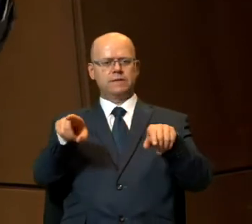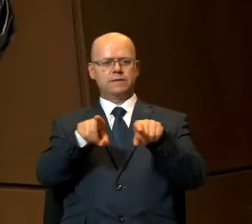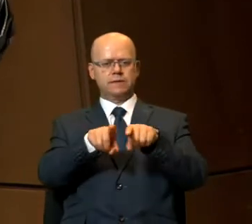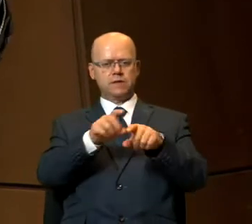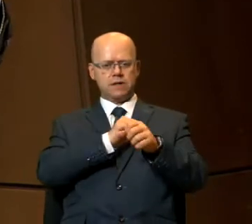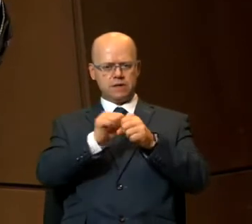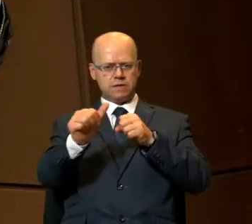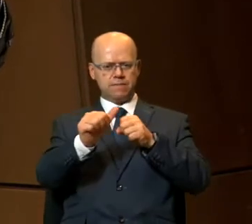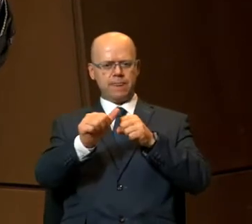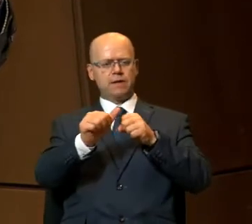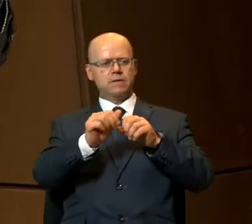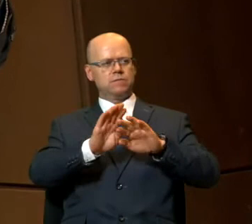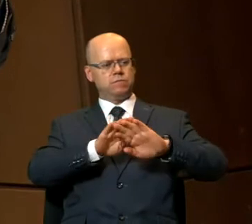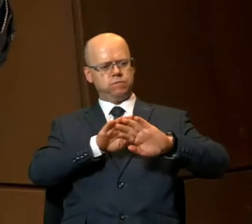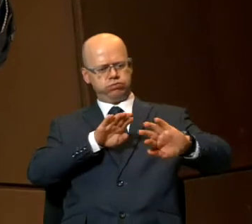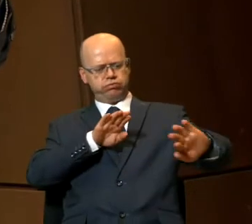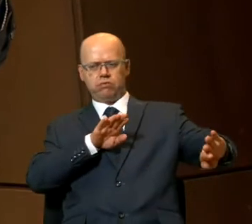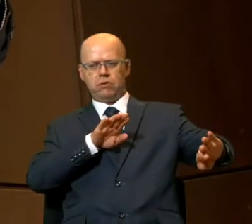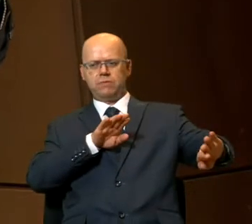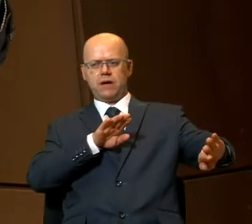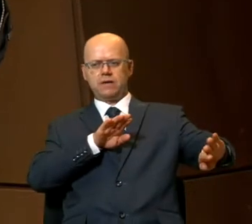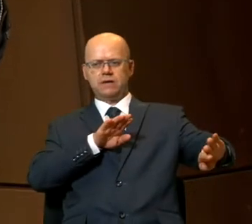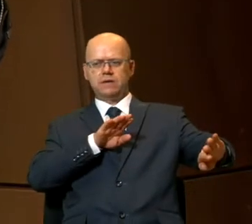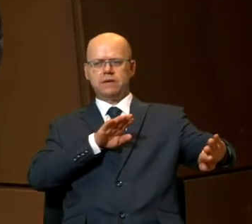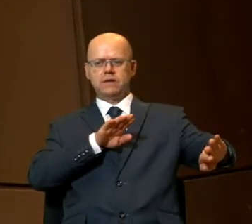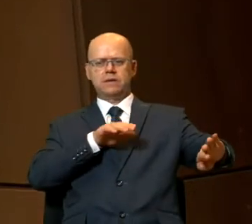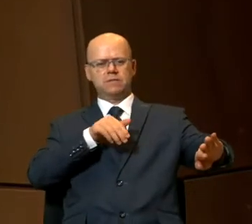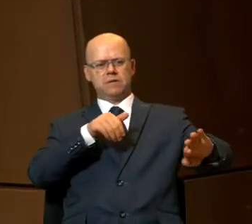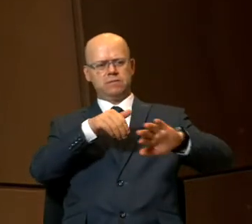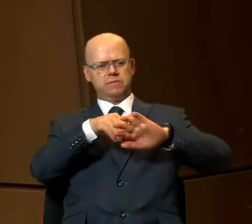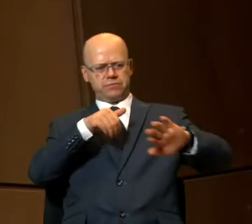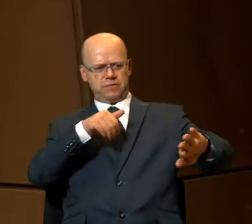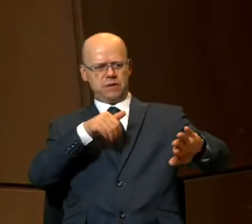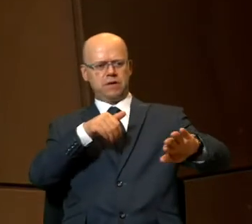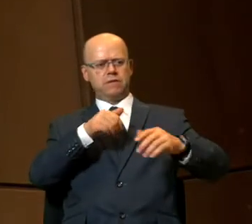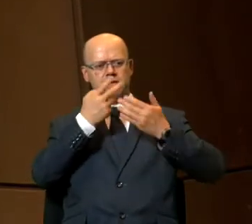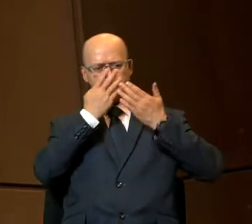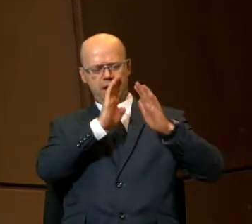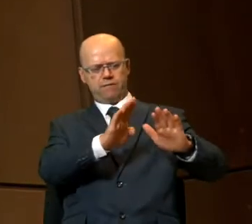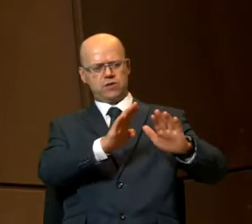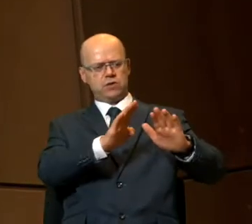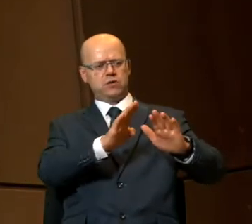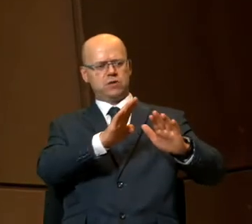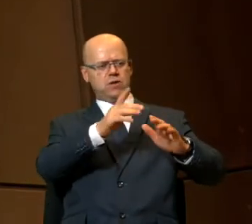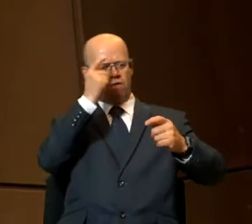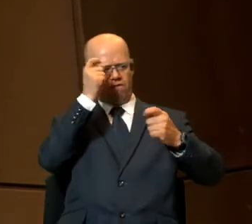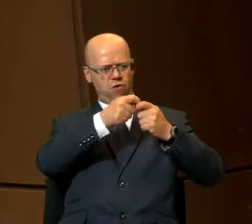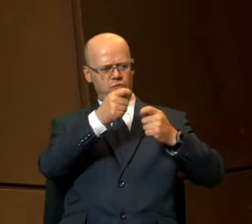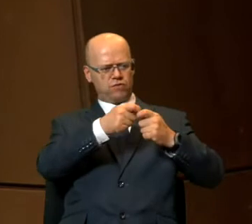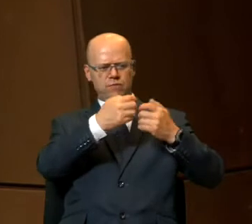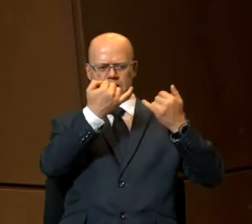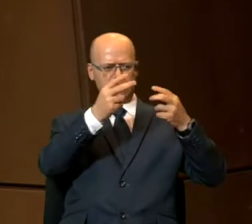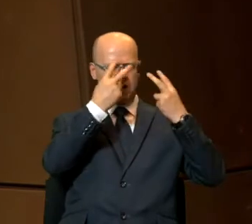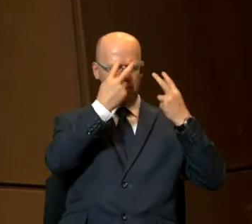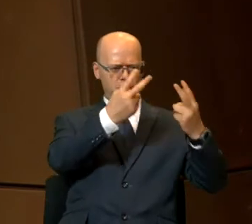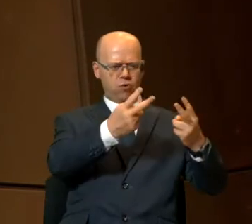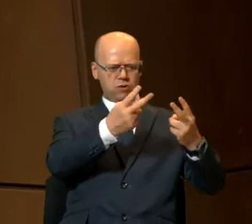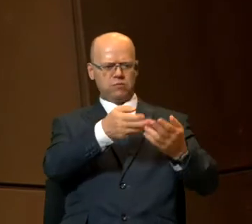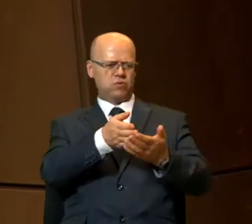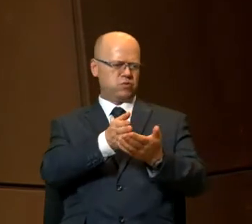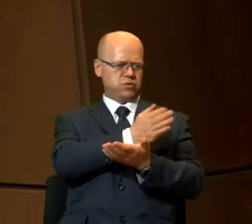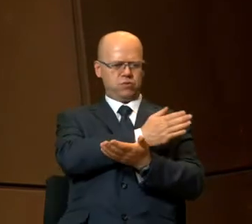pewnego odpychania, aby nienawidzić oponentów politycznych, albo chcemy się ich pozbyć, albo